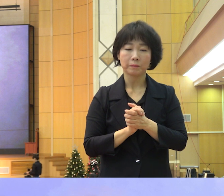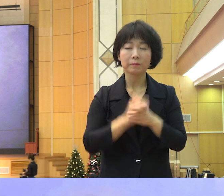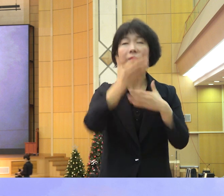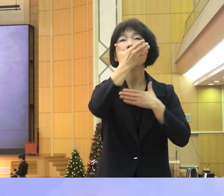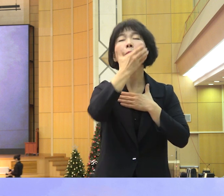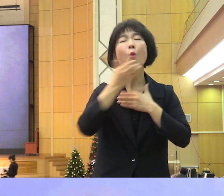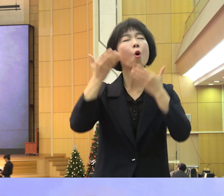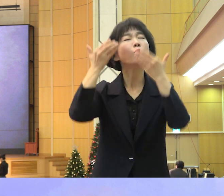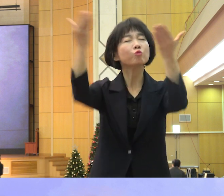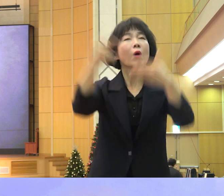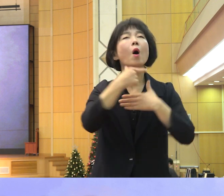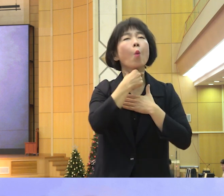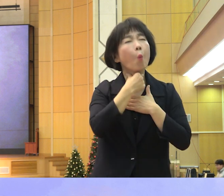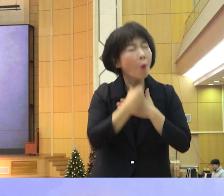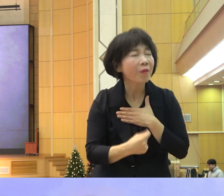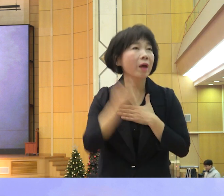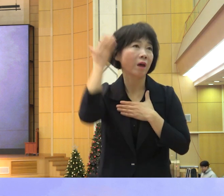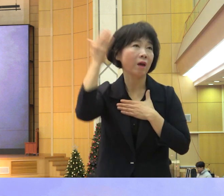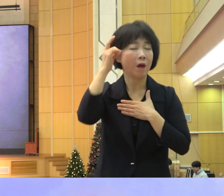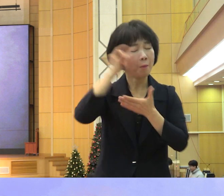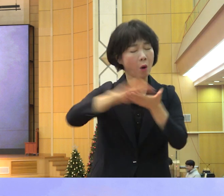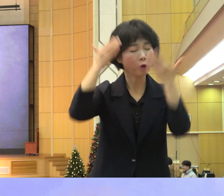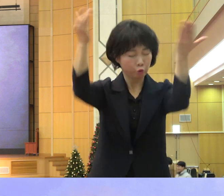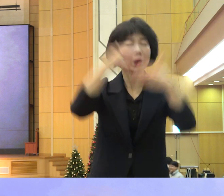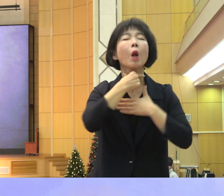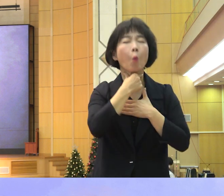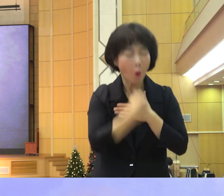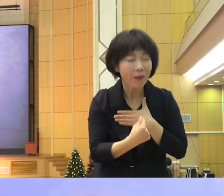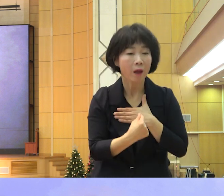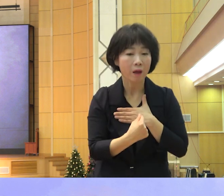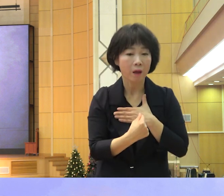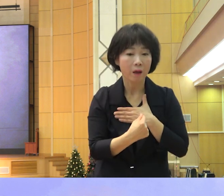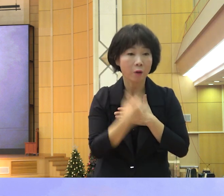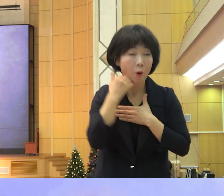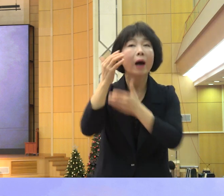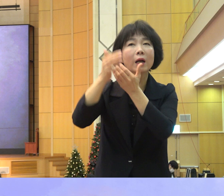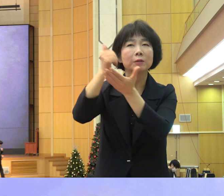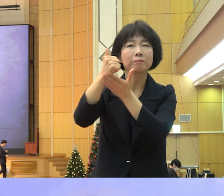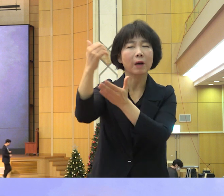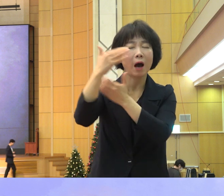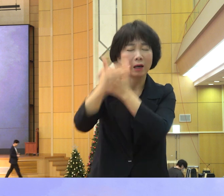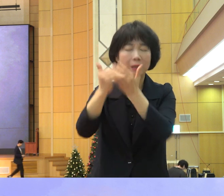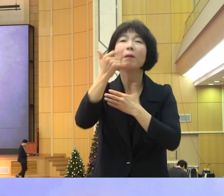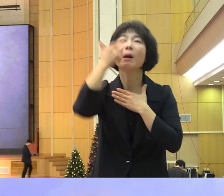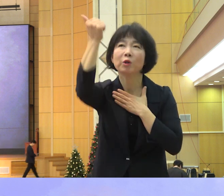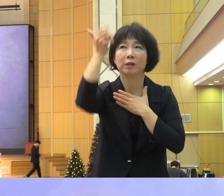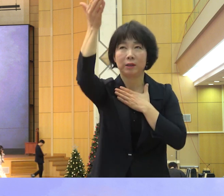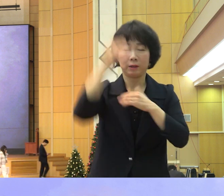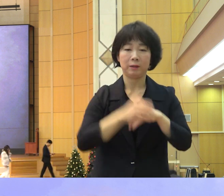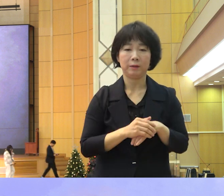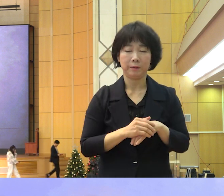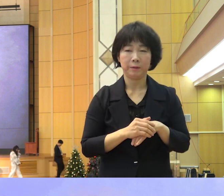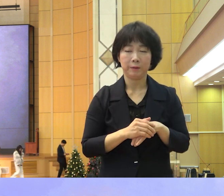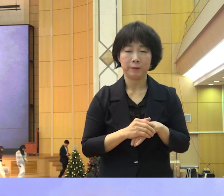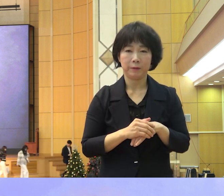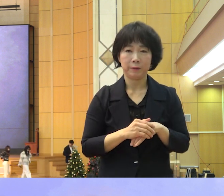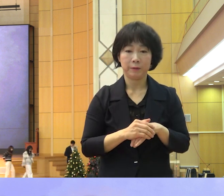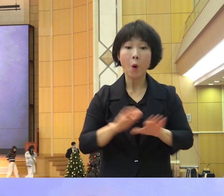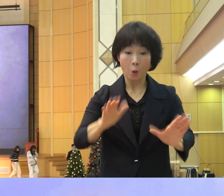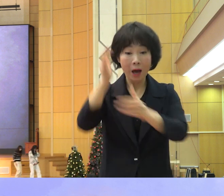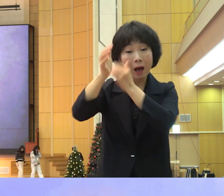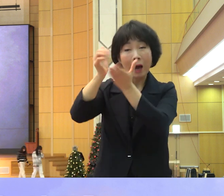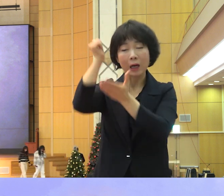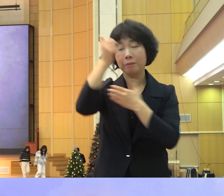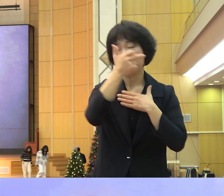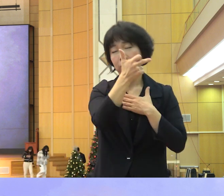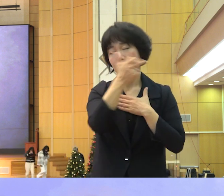복 주시기를 원하시며 평강 주시기를 원하시는 전지전능하신 하나님 아버지,